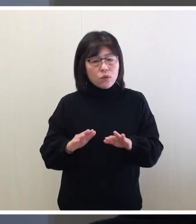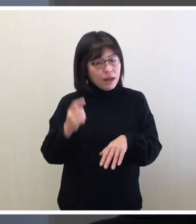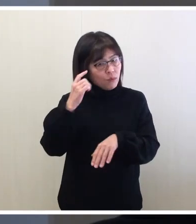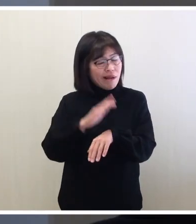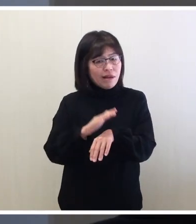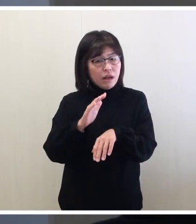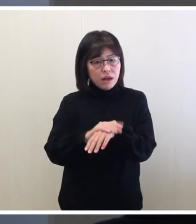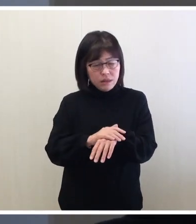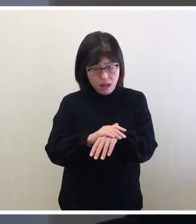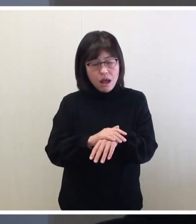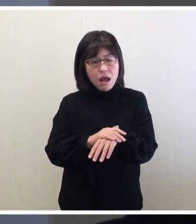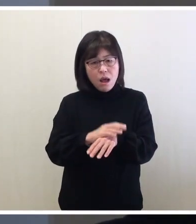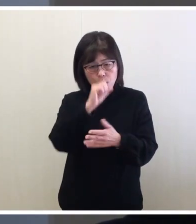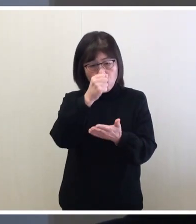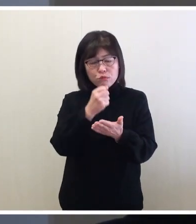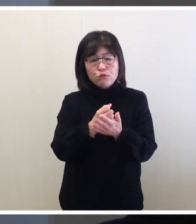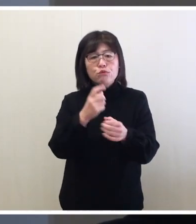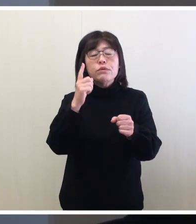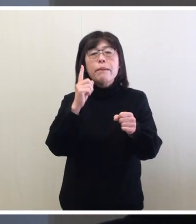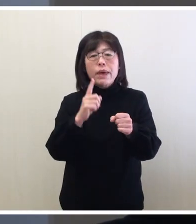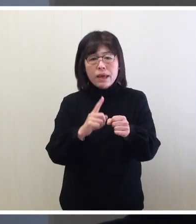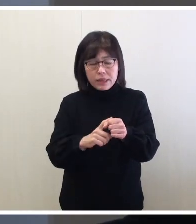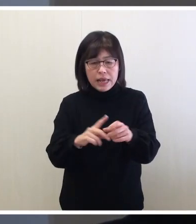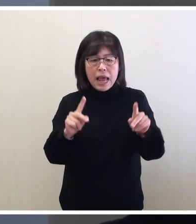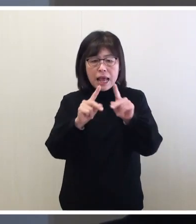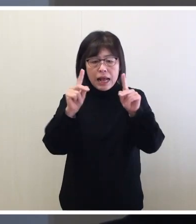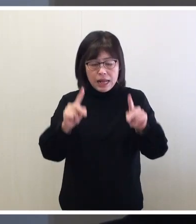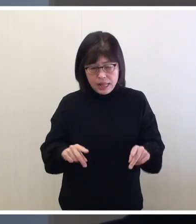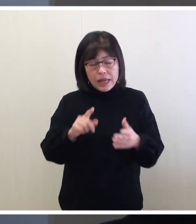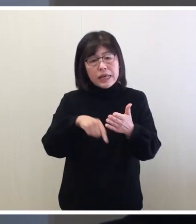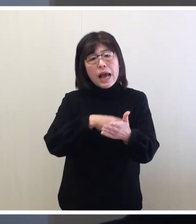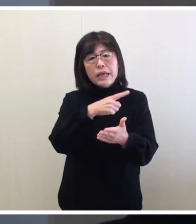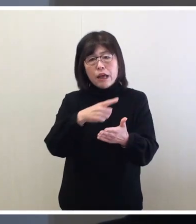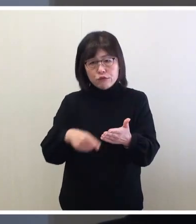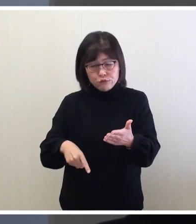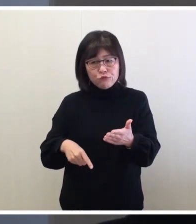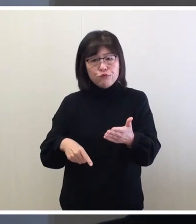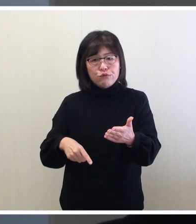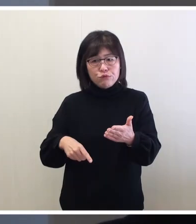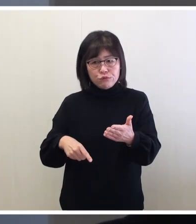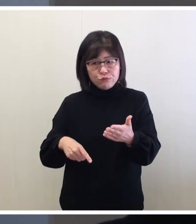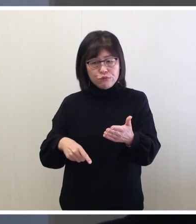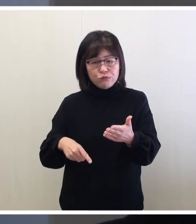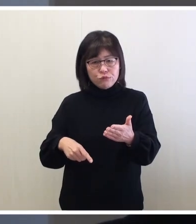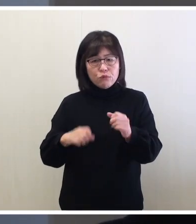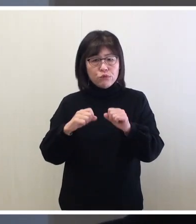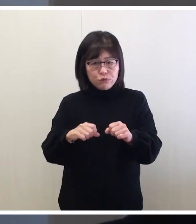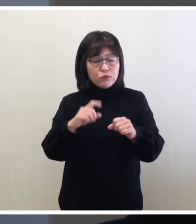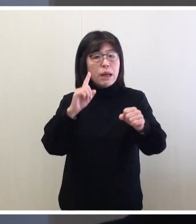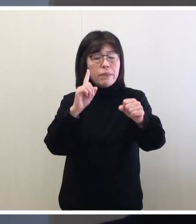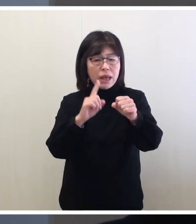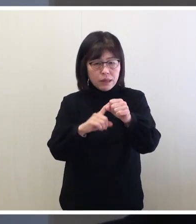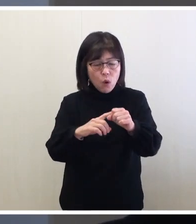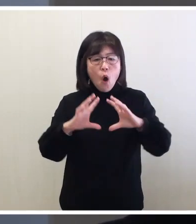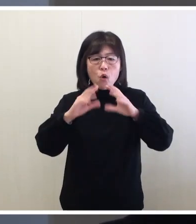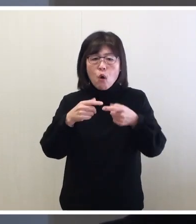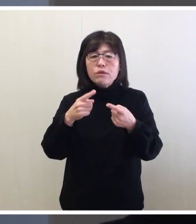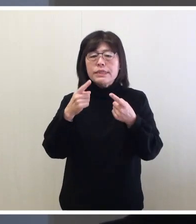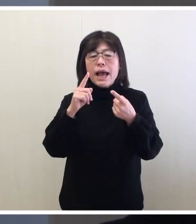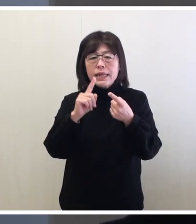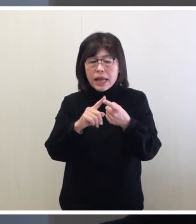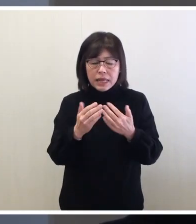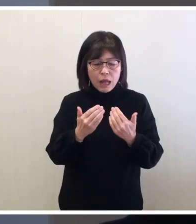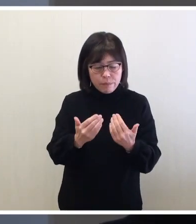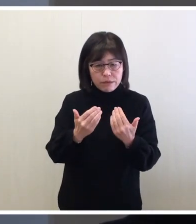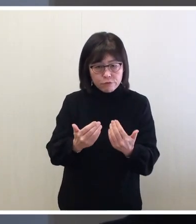このコンセプトを実現するために、王子キャンパスでは課題解決に焦点を据えた国際的な学び